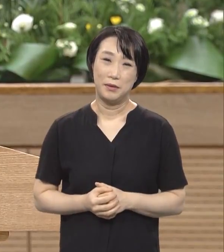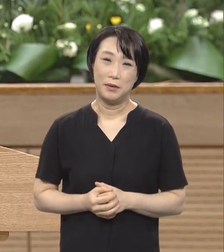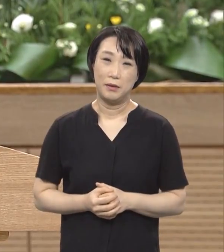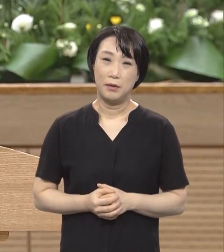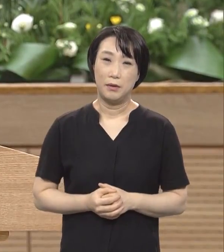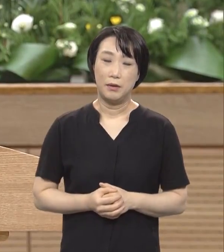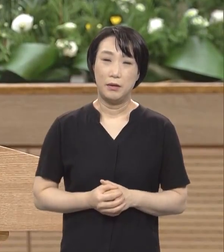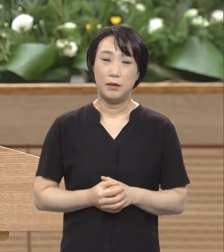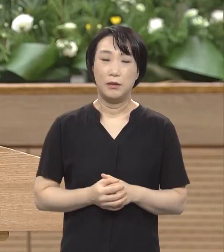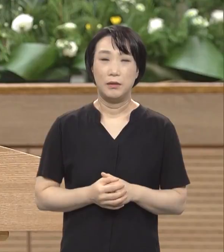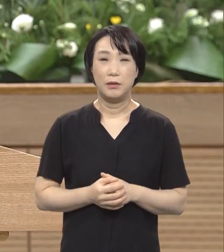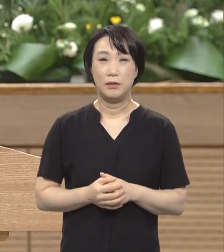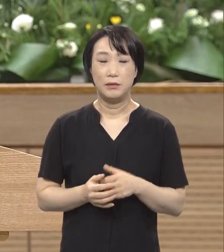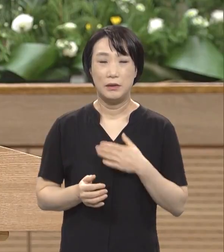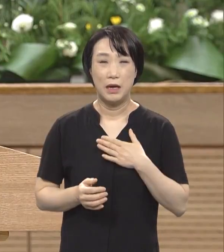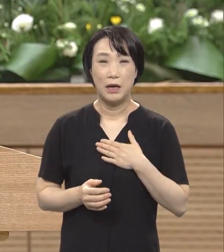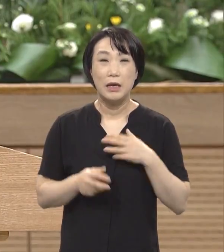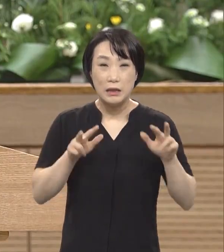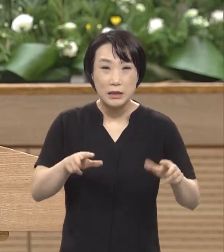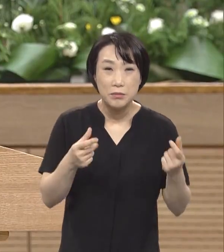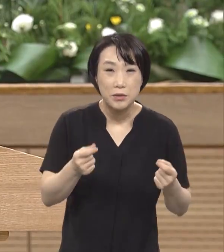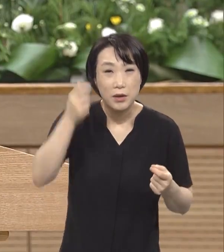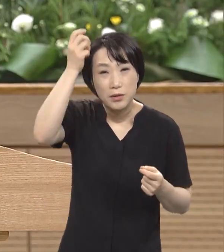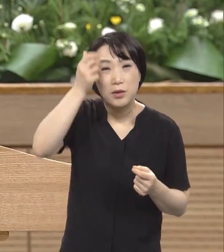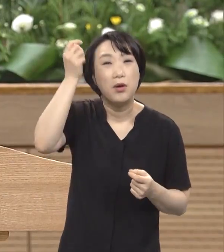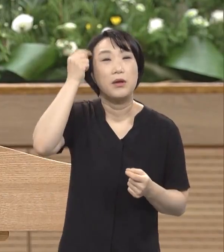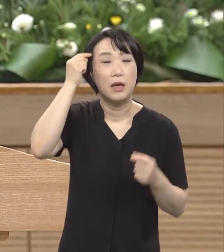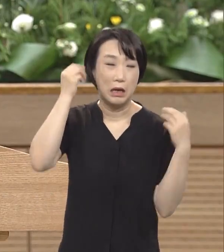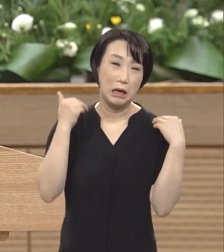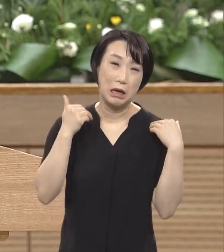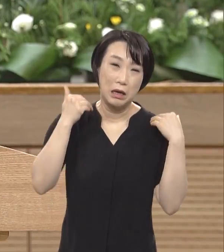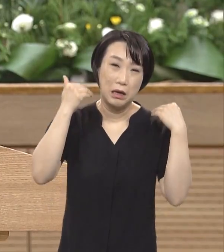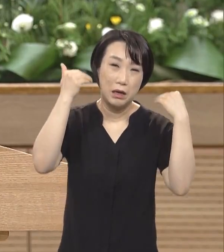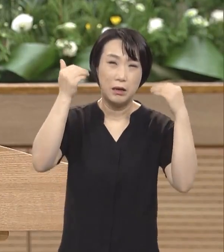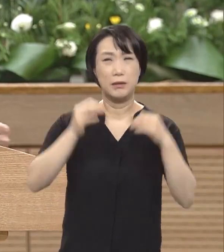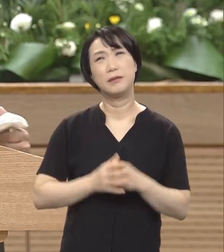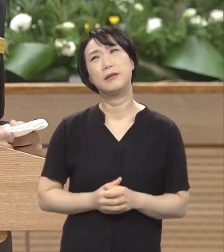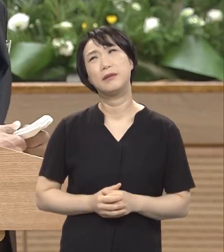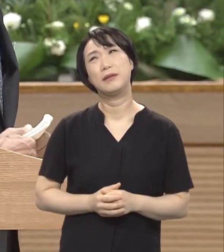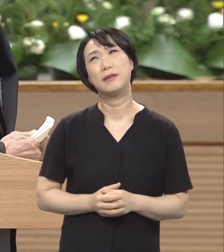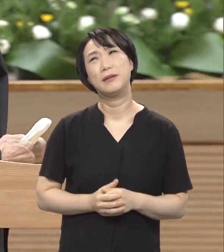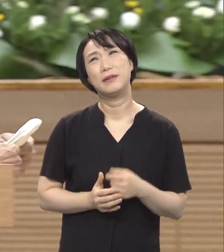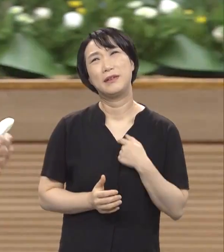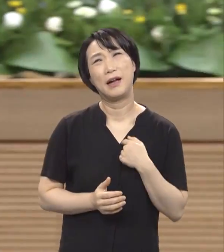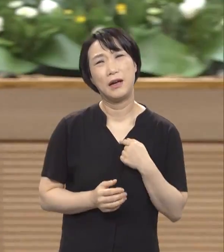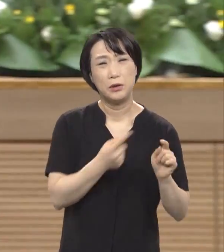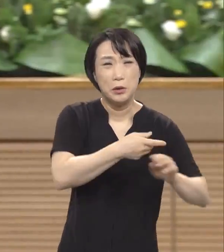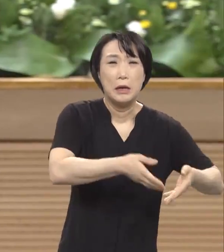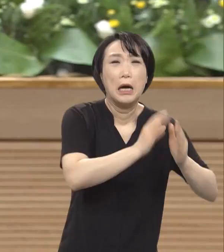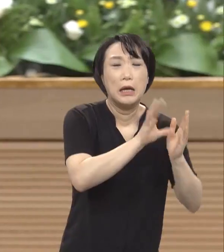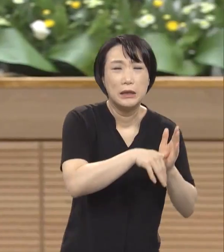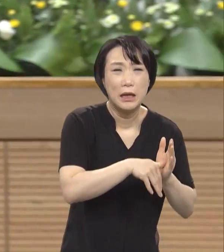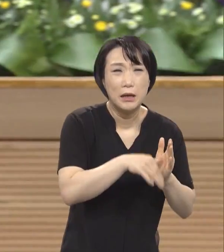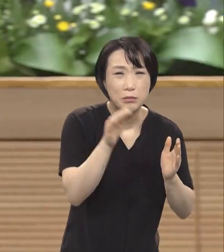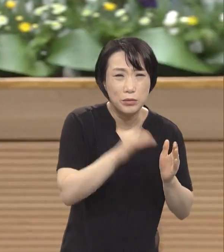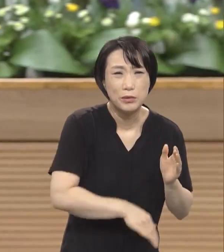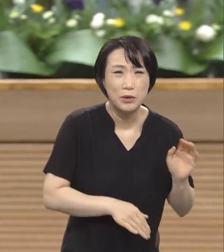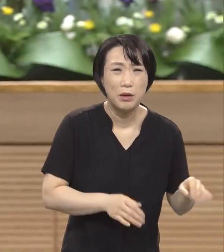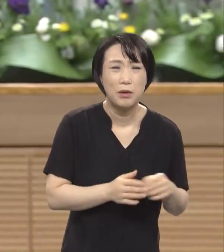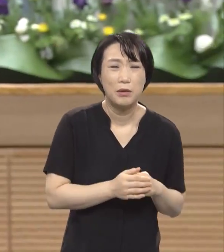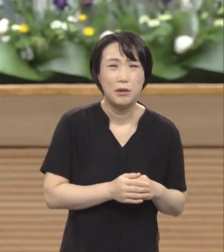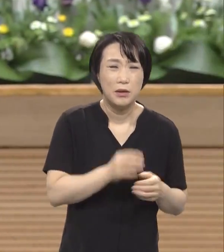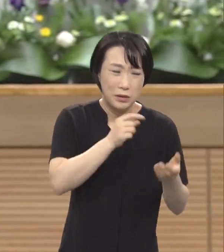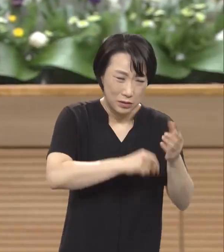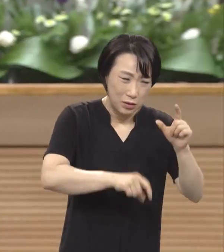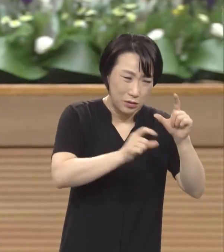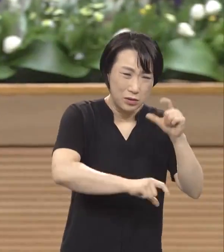내가 지금 같은 영적인 철이 교회 개척 초월 때부터 더